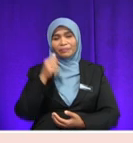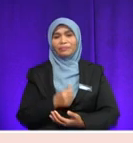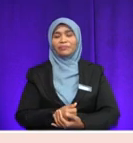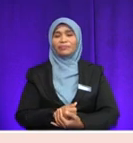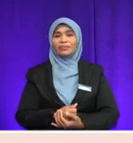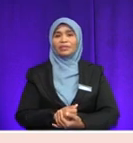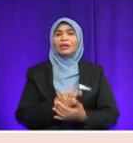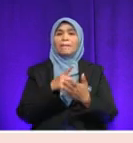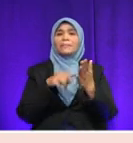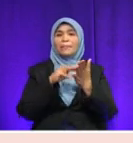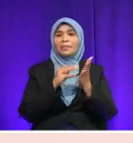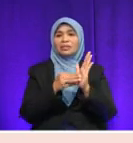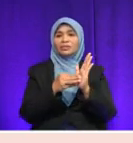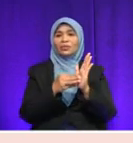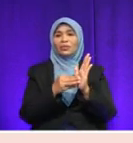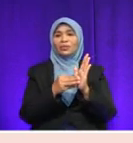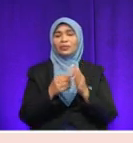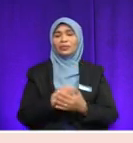Apa maksud